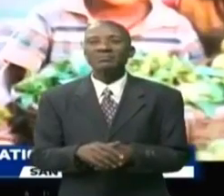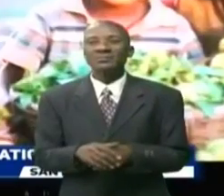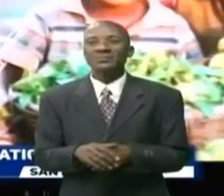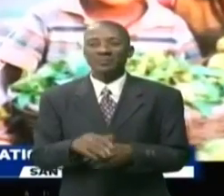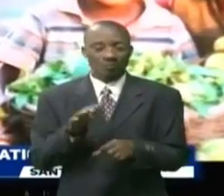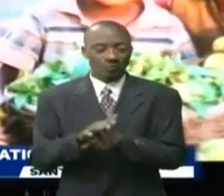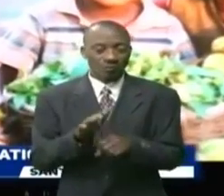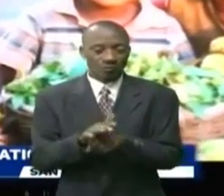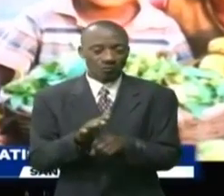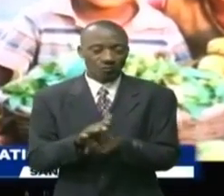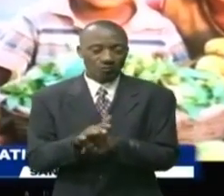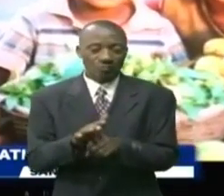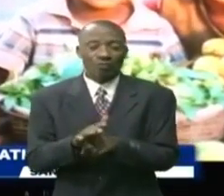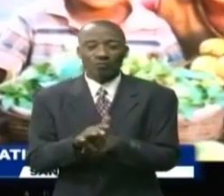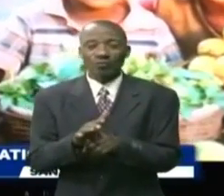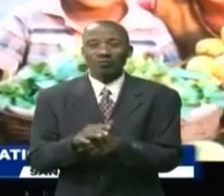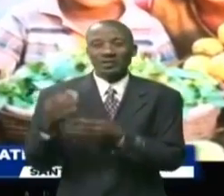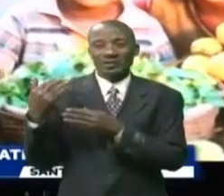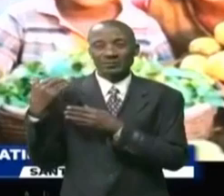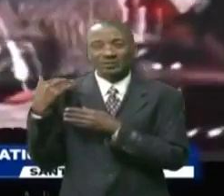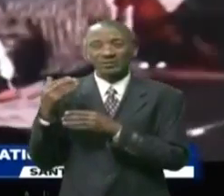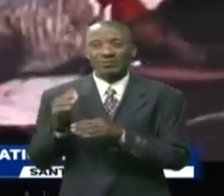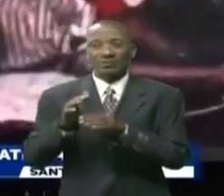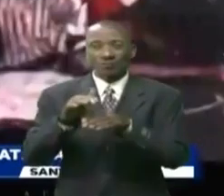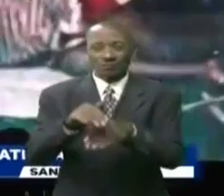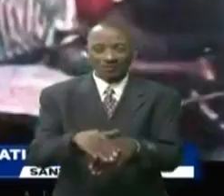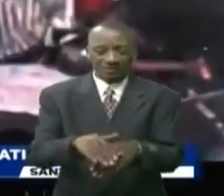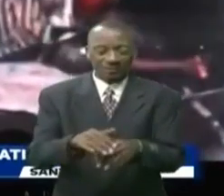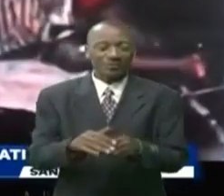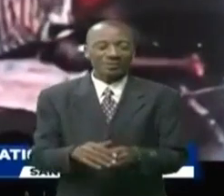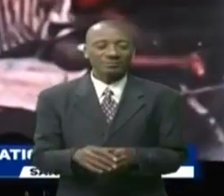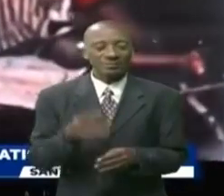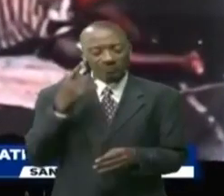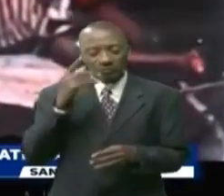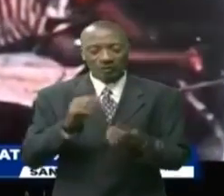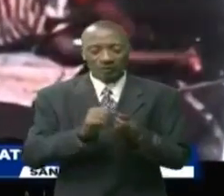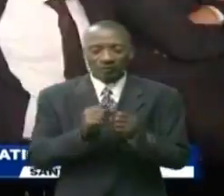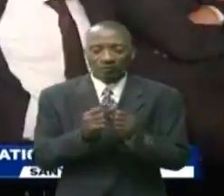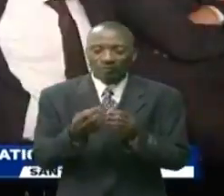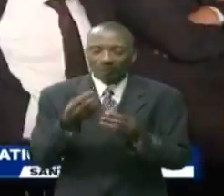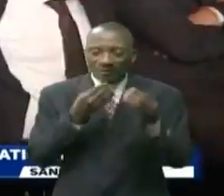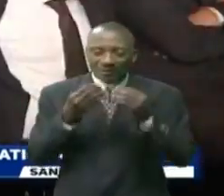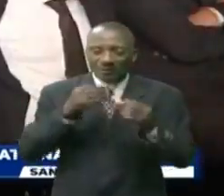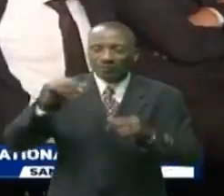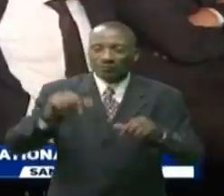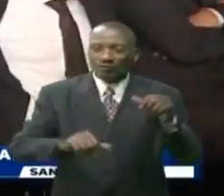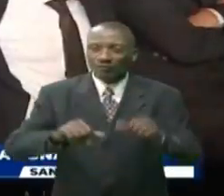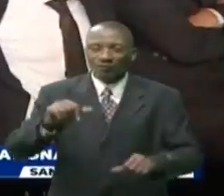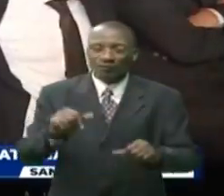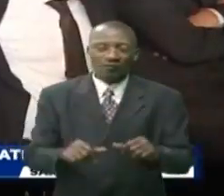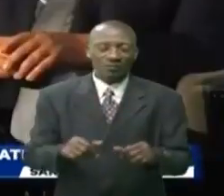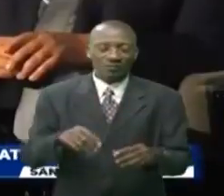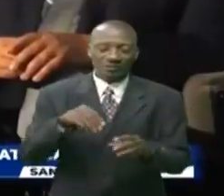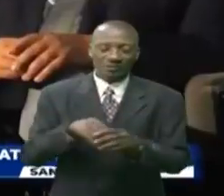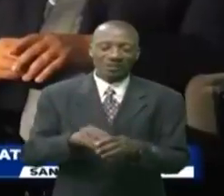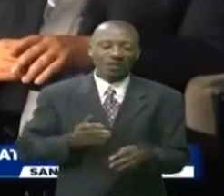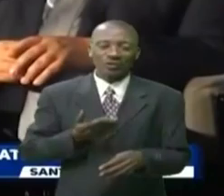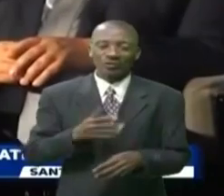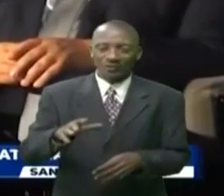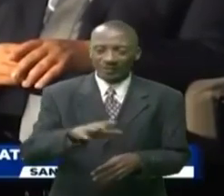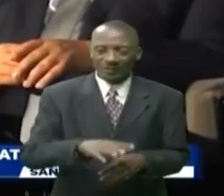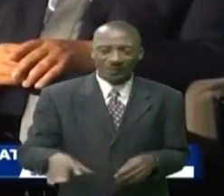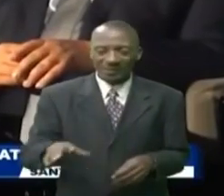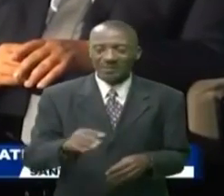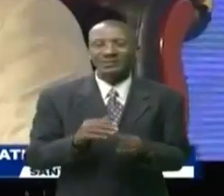qualité, de la quantité des aliments, des conséquences de la malnutrition et des solutions à proposer seront au centre des discussions